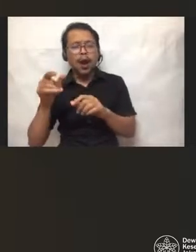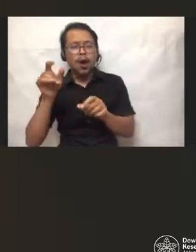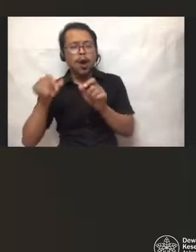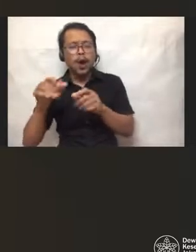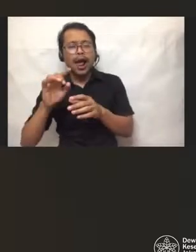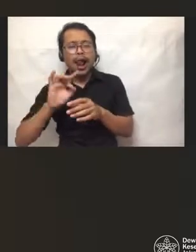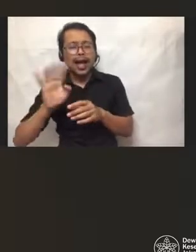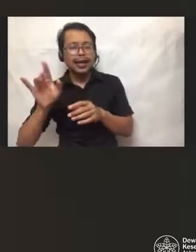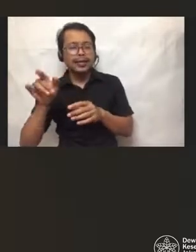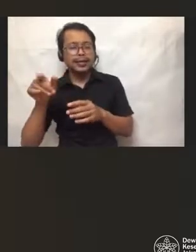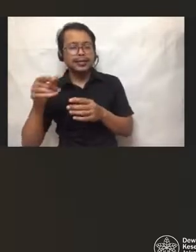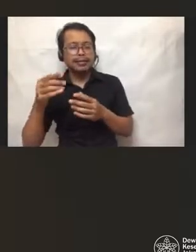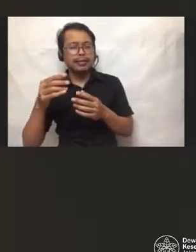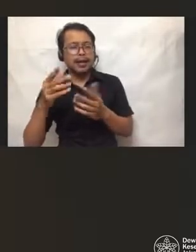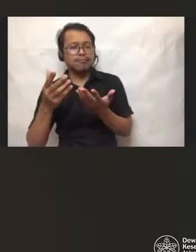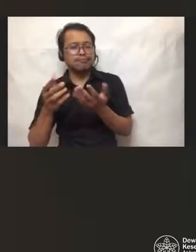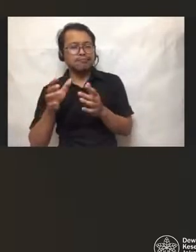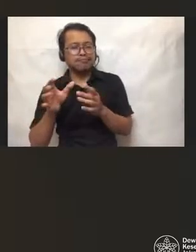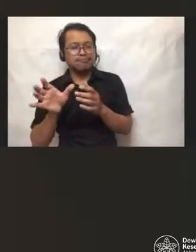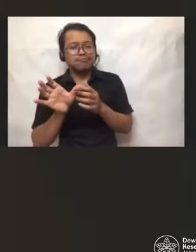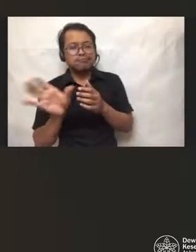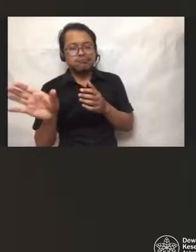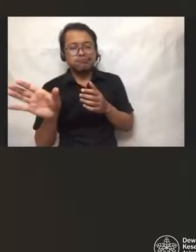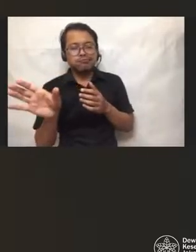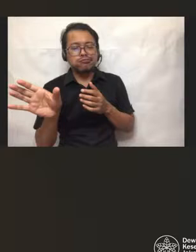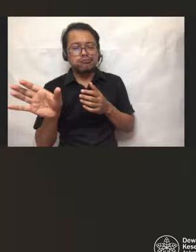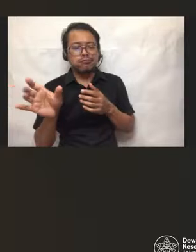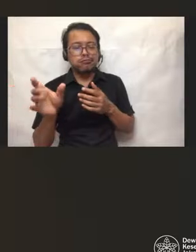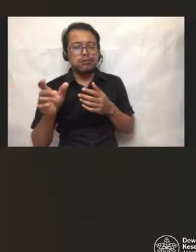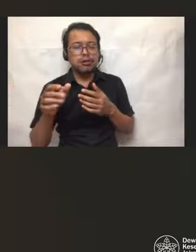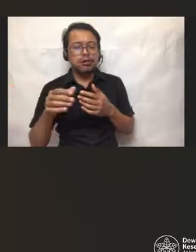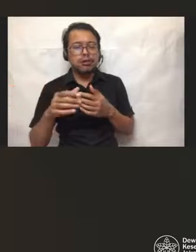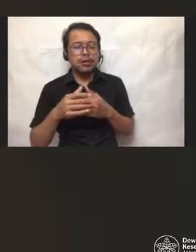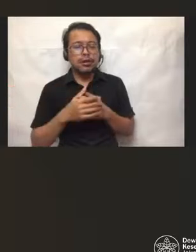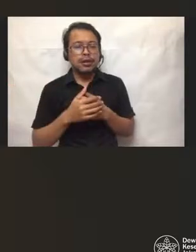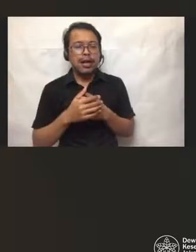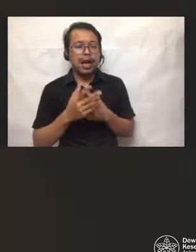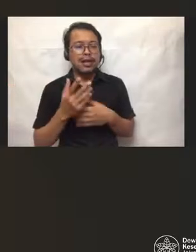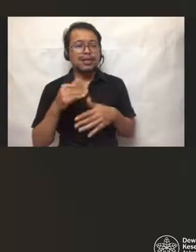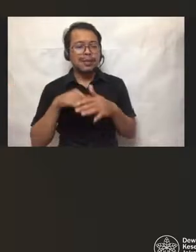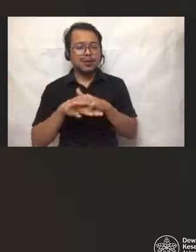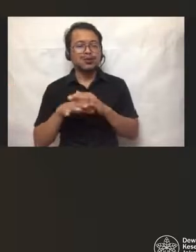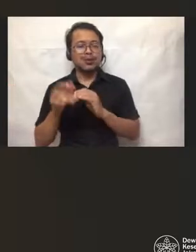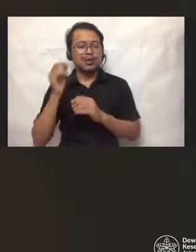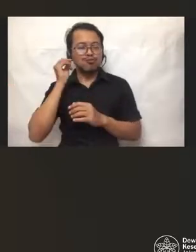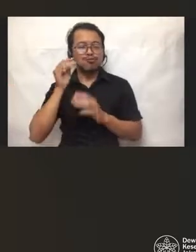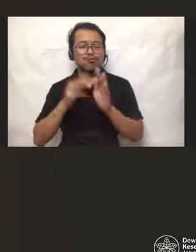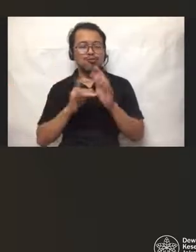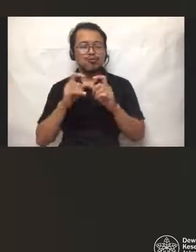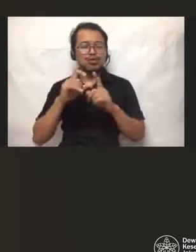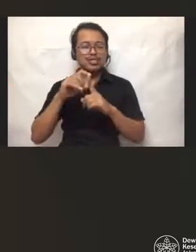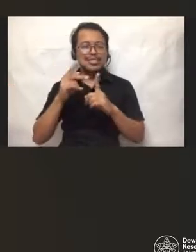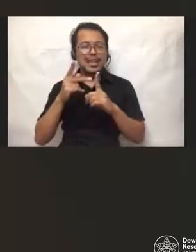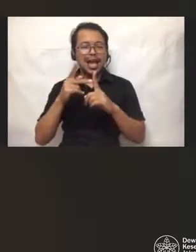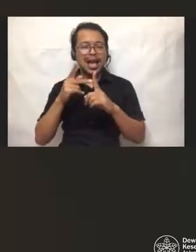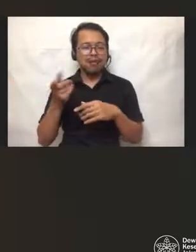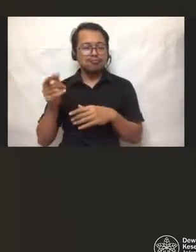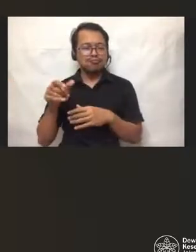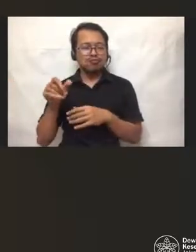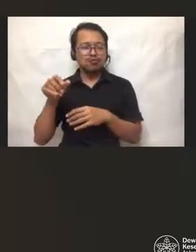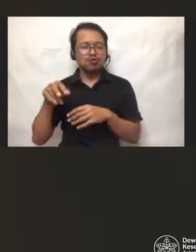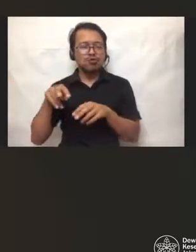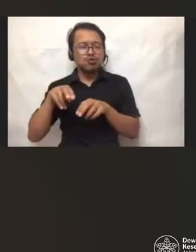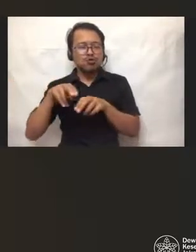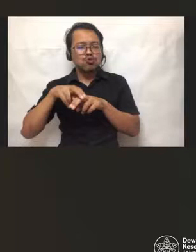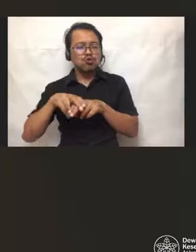lain yang terbedakan dari baju yang dikenakan, termasuk Profesor Musdah Mulia yang duduk tenang di kursi